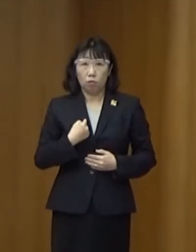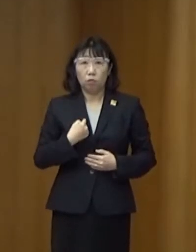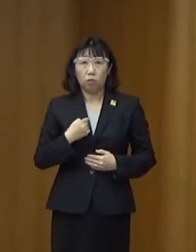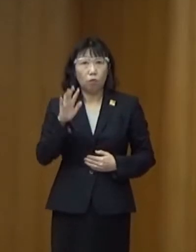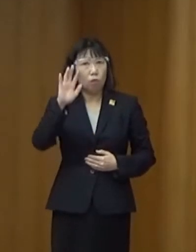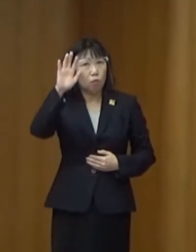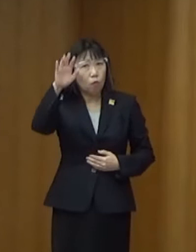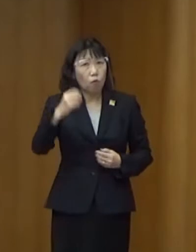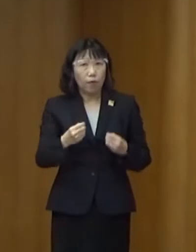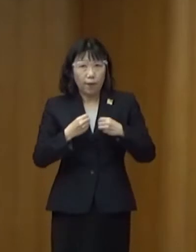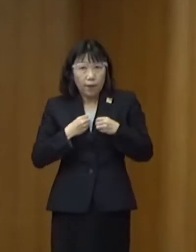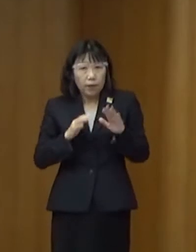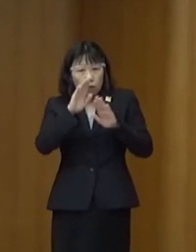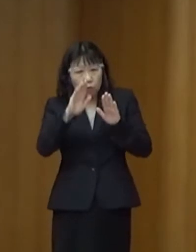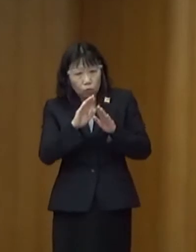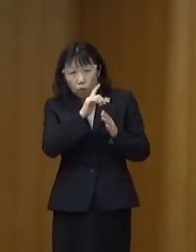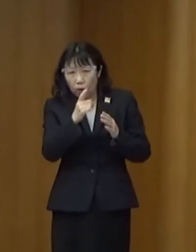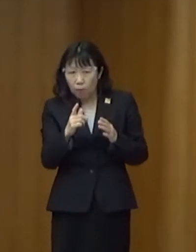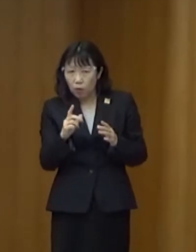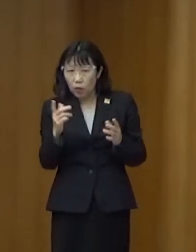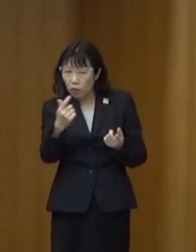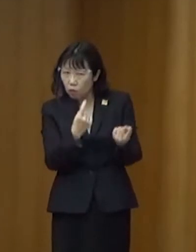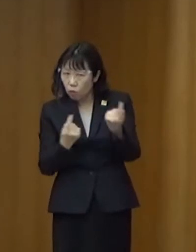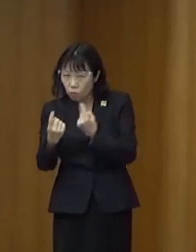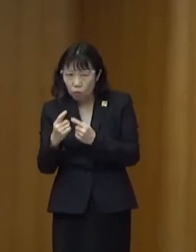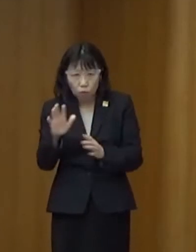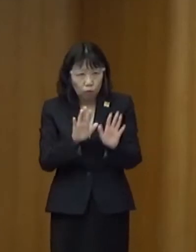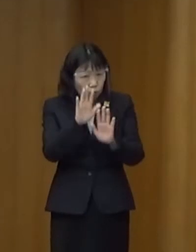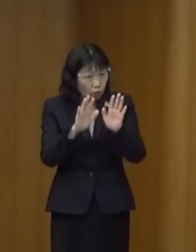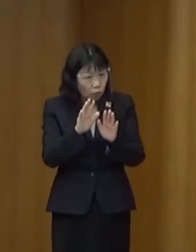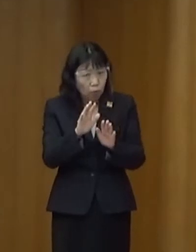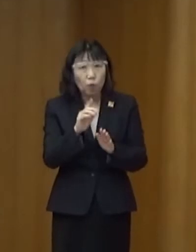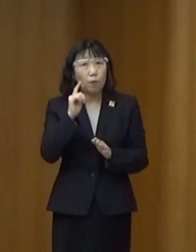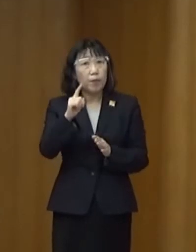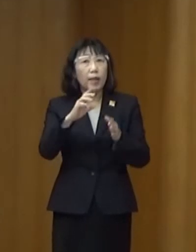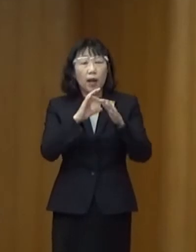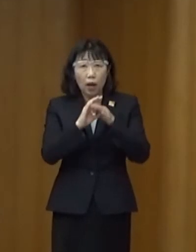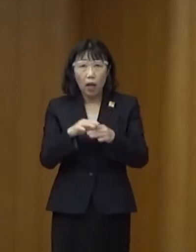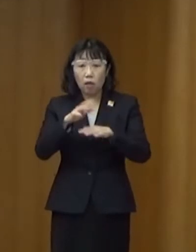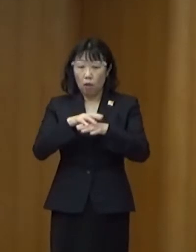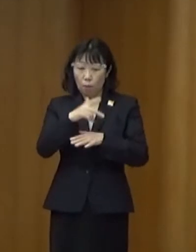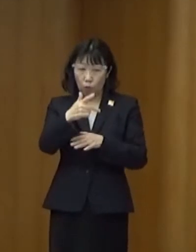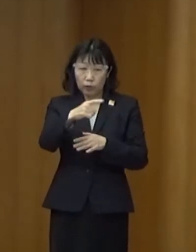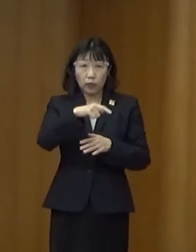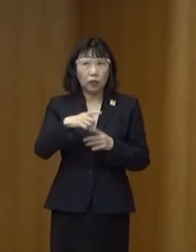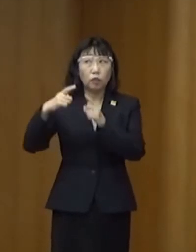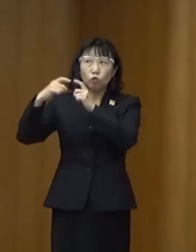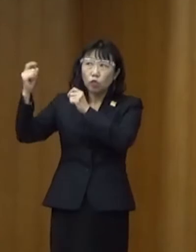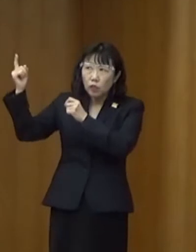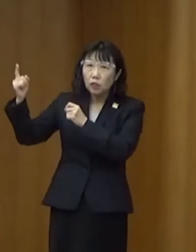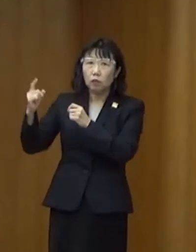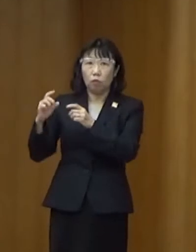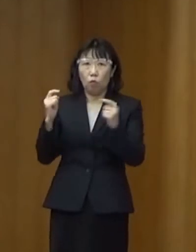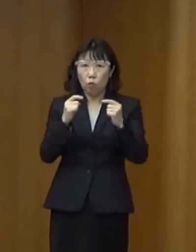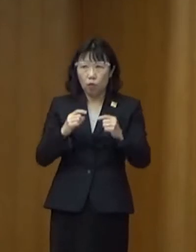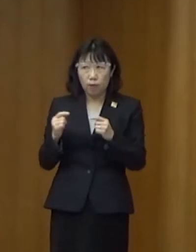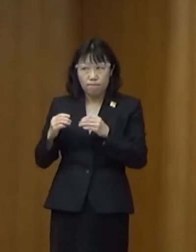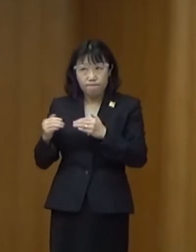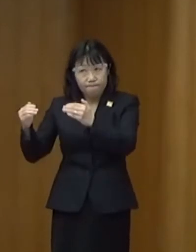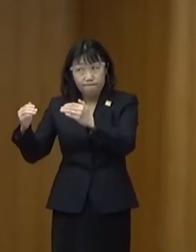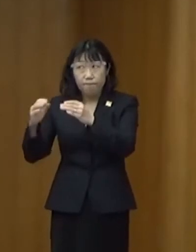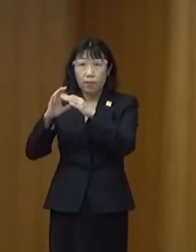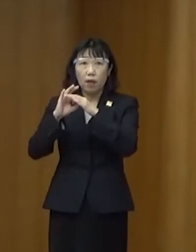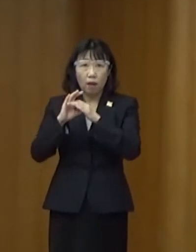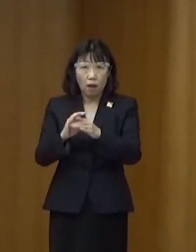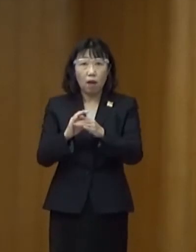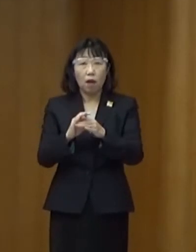感染状況はもとより人流の動向等を慎重に見極めながら、札幌市、国との協議を加速をいたしま